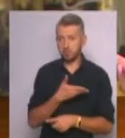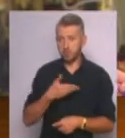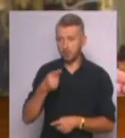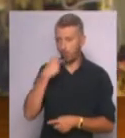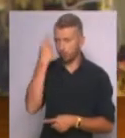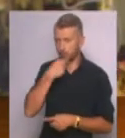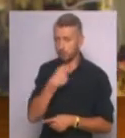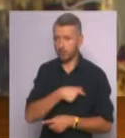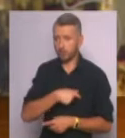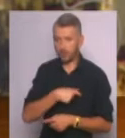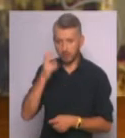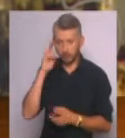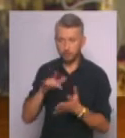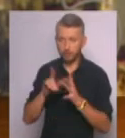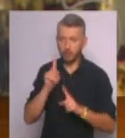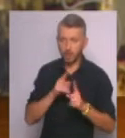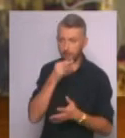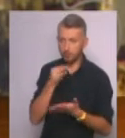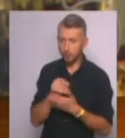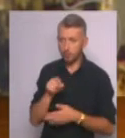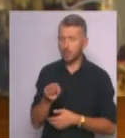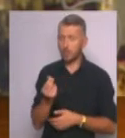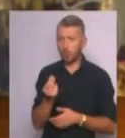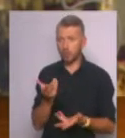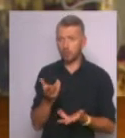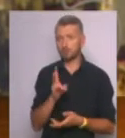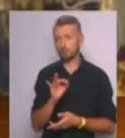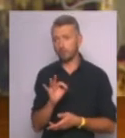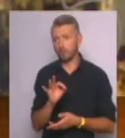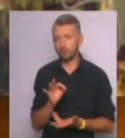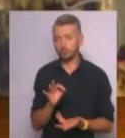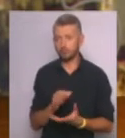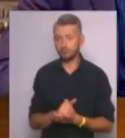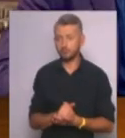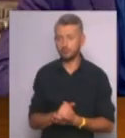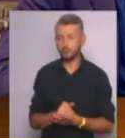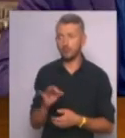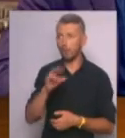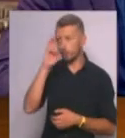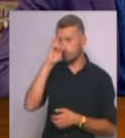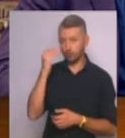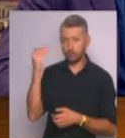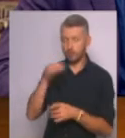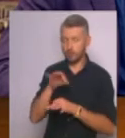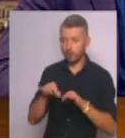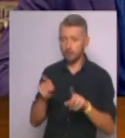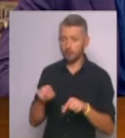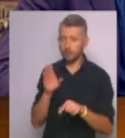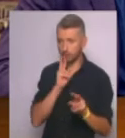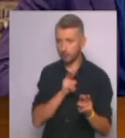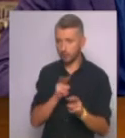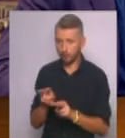особисто, депутати Київської міської ради, відповідають за ці гроші. Однак, з приводу державних проєктів так само, будемо тримати руку на